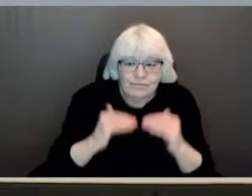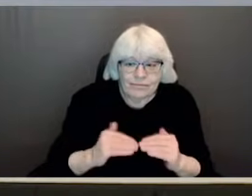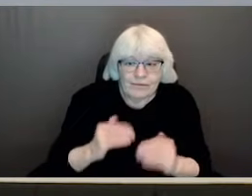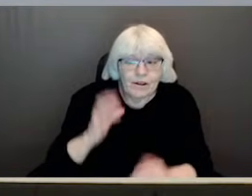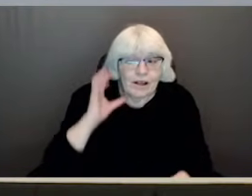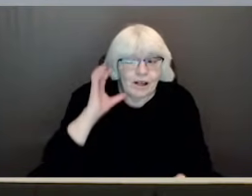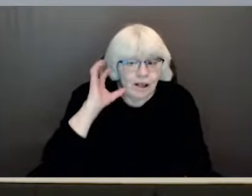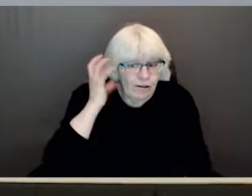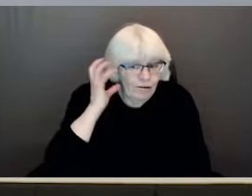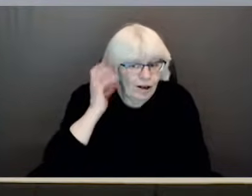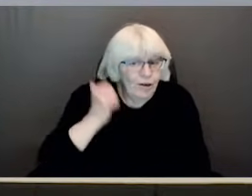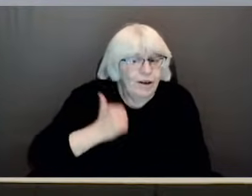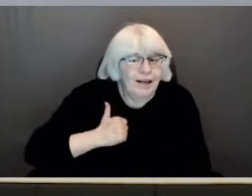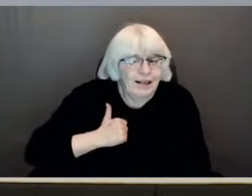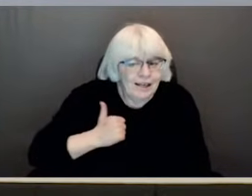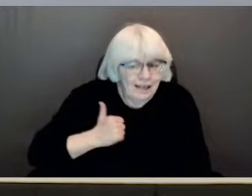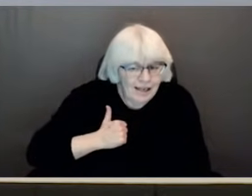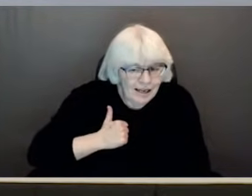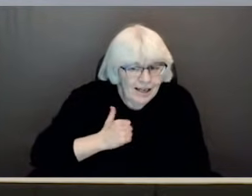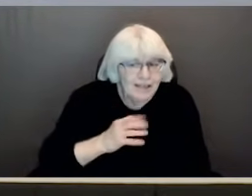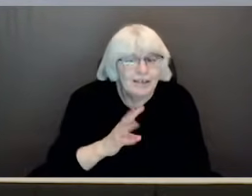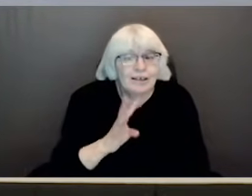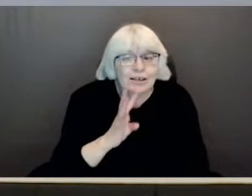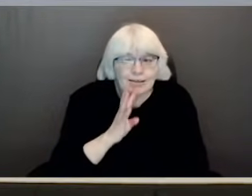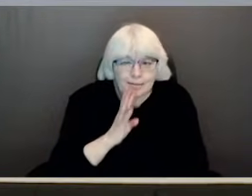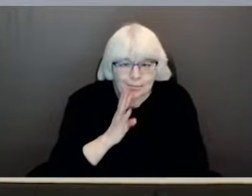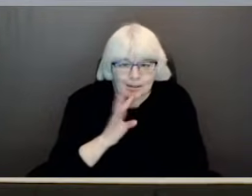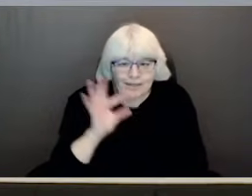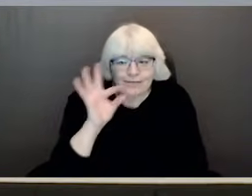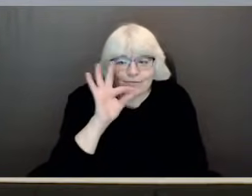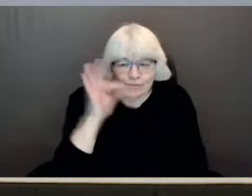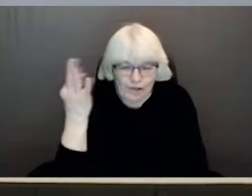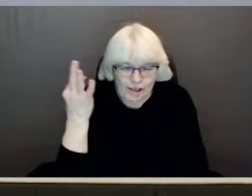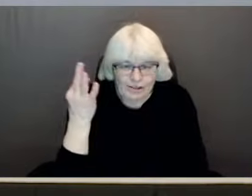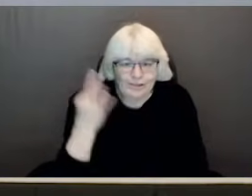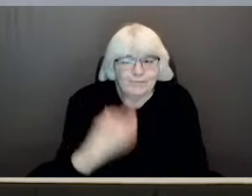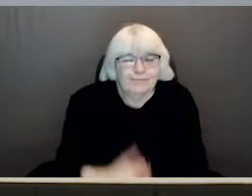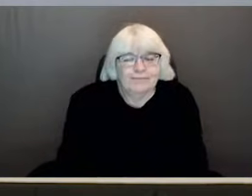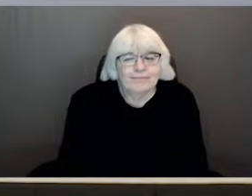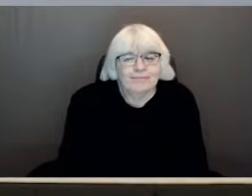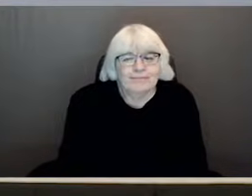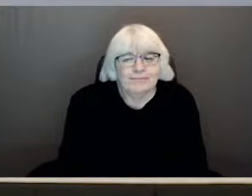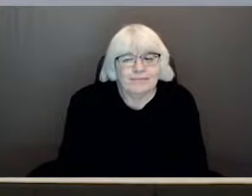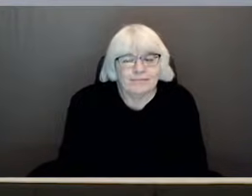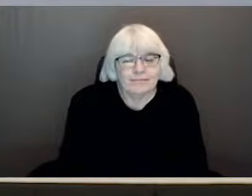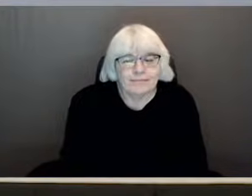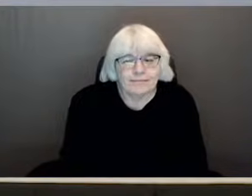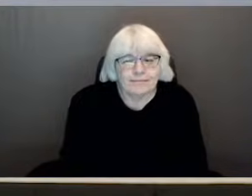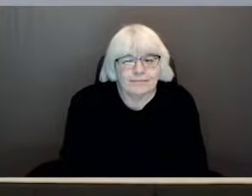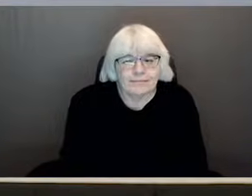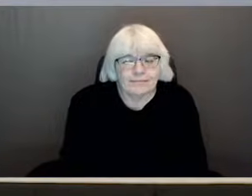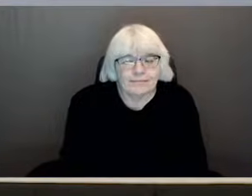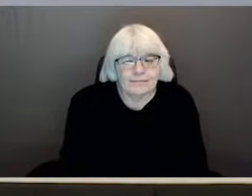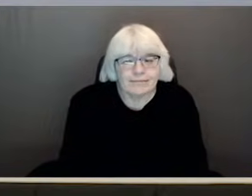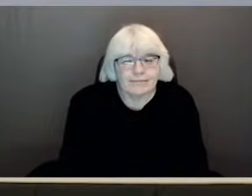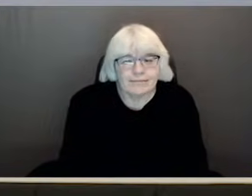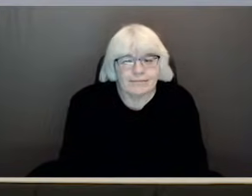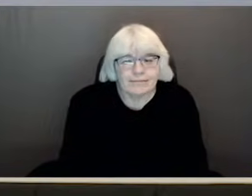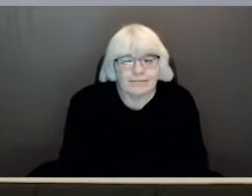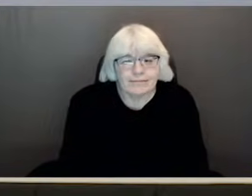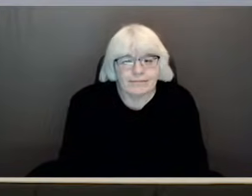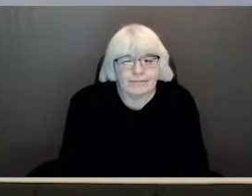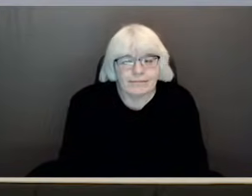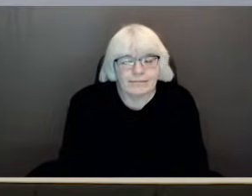Bonjour, Dr Morrison. Dr Morrison, tout d'abord, j'aimerais faire le point avec vous sur ce